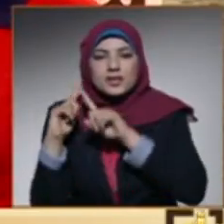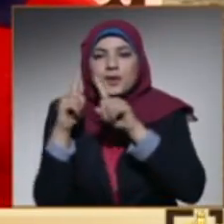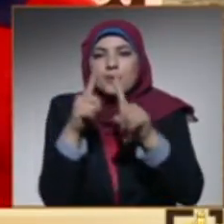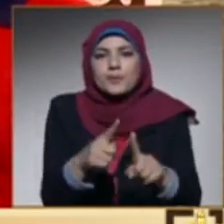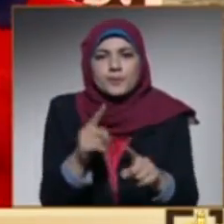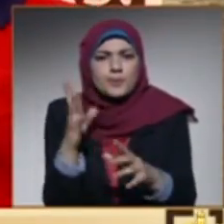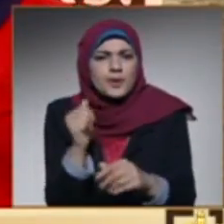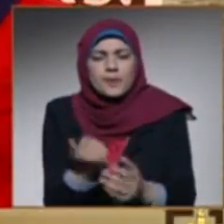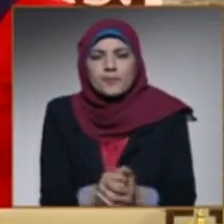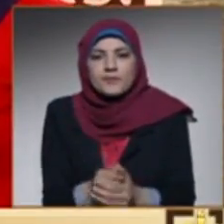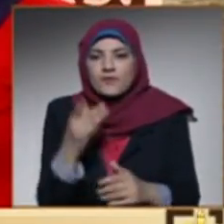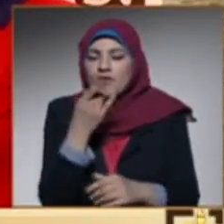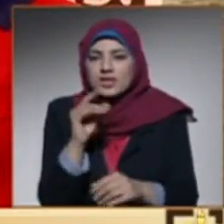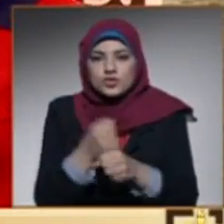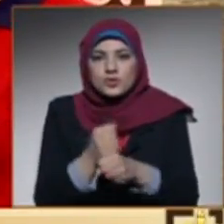بقالها 5 سنين في كنتاكي.